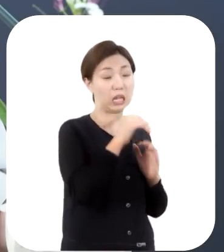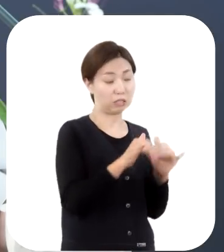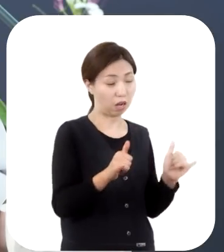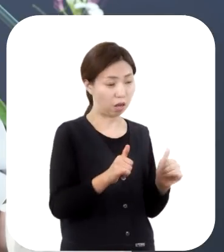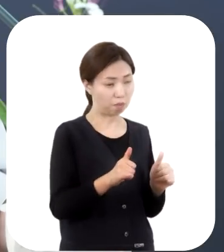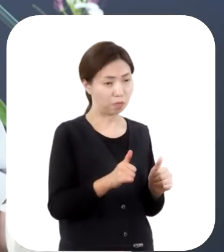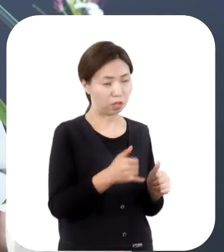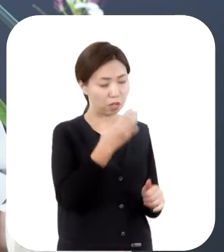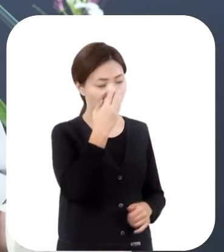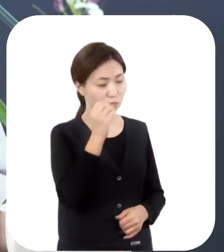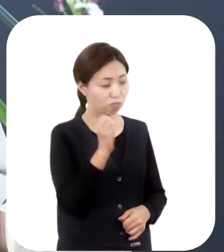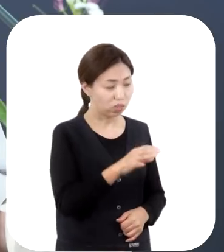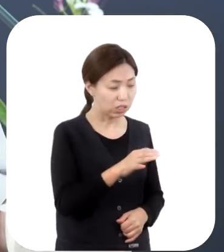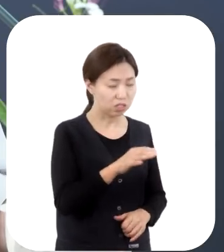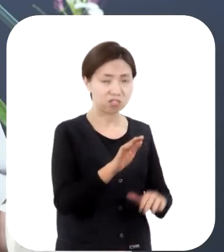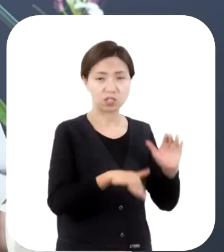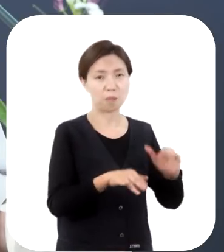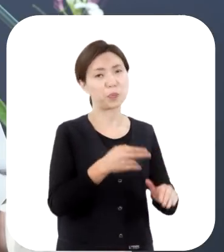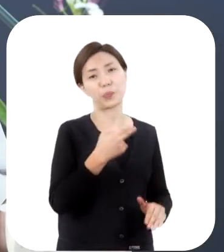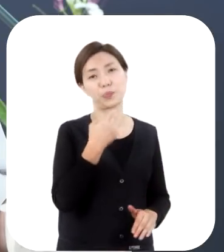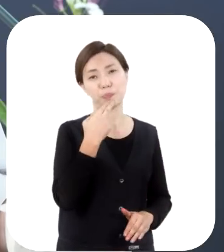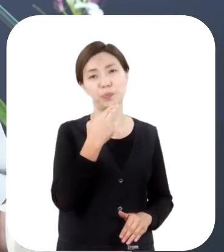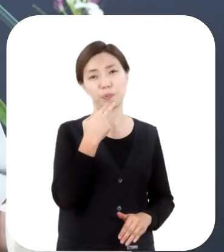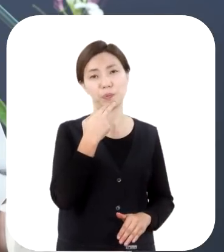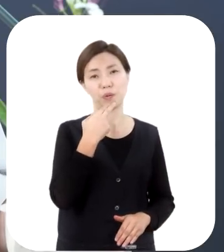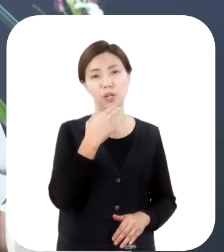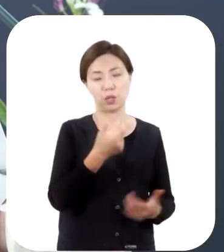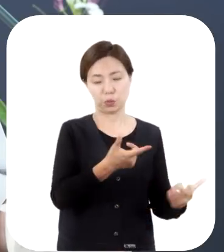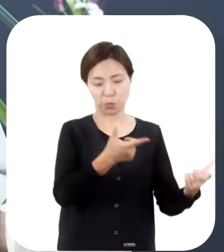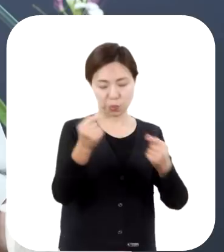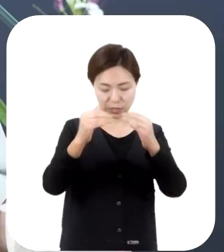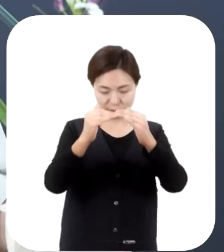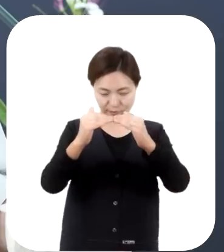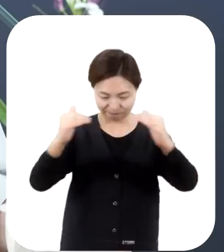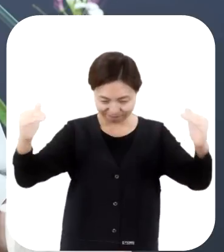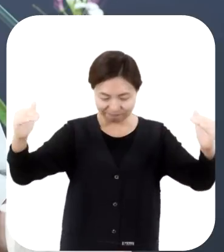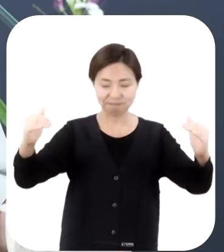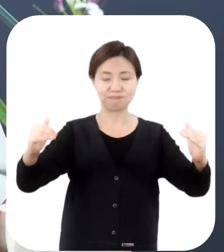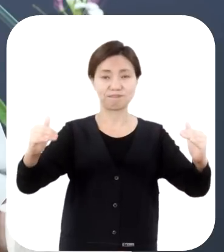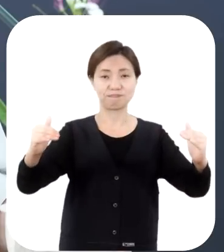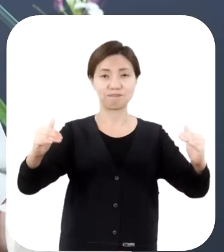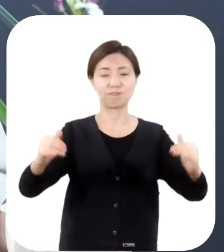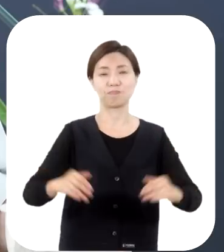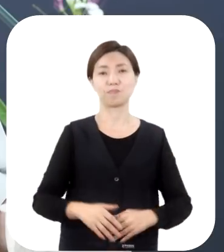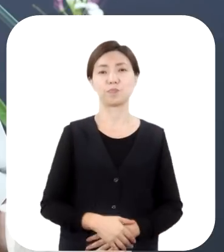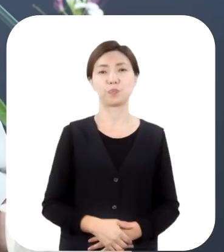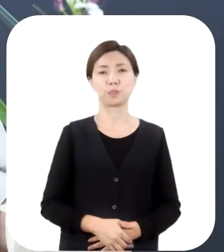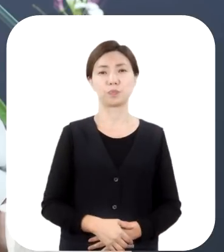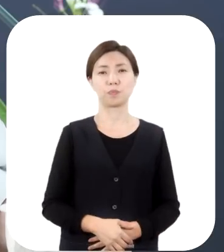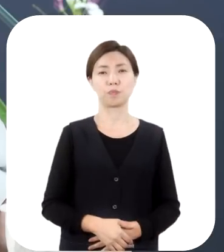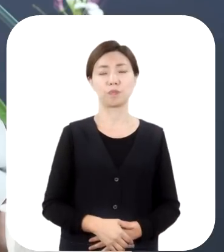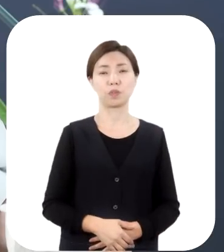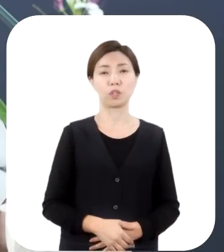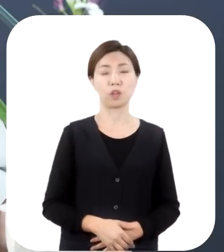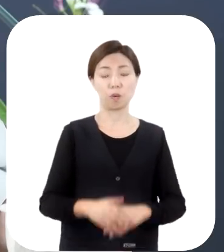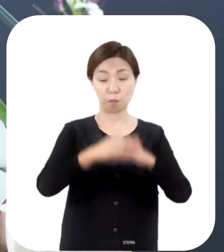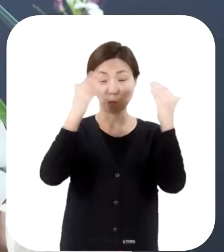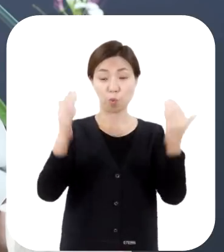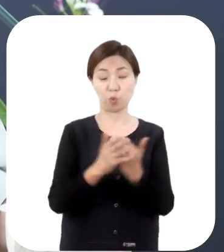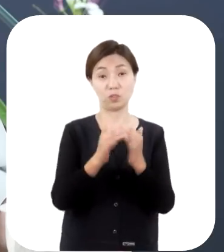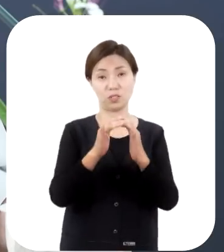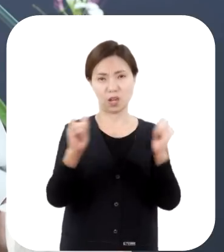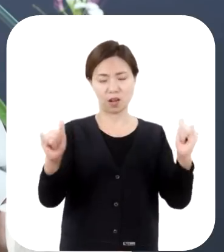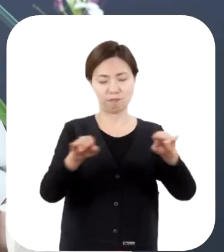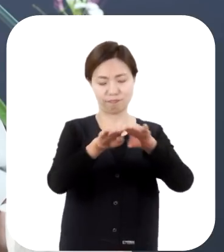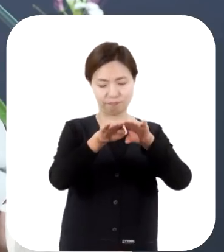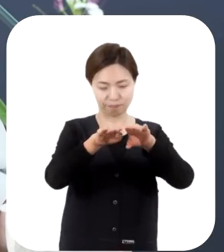낮은 계급이라고 하는 사람에 대해서 어떤 차별도 하지 않으셨다. 그래서